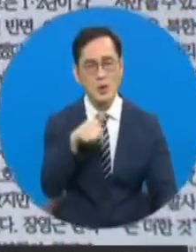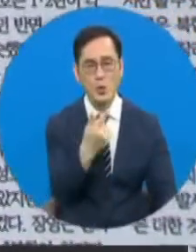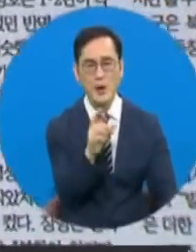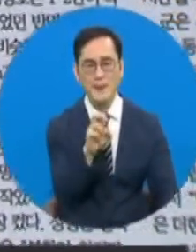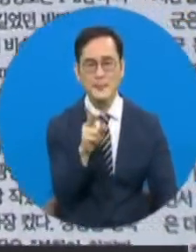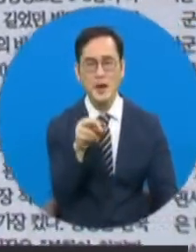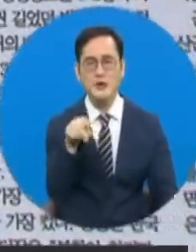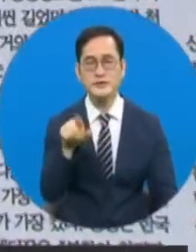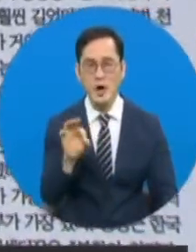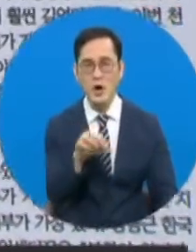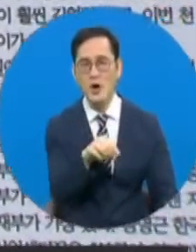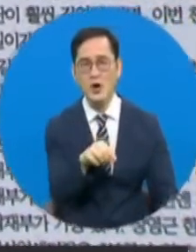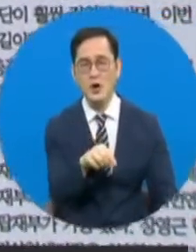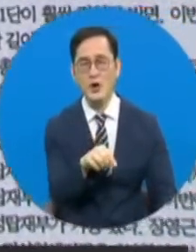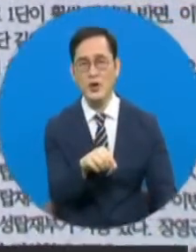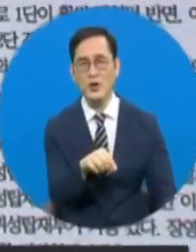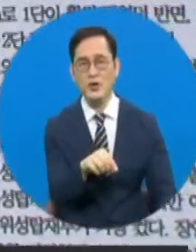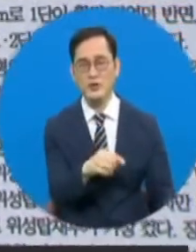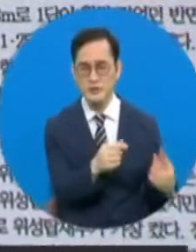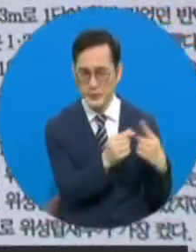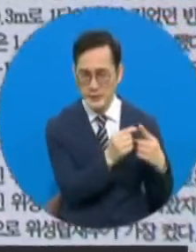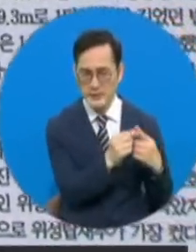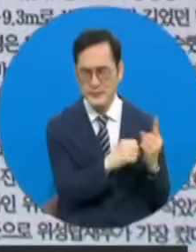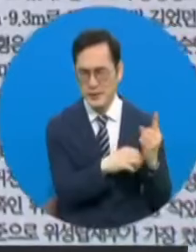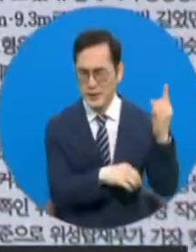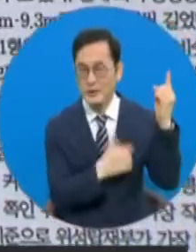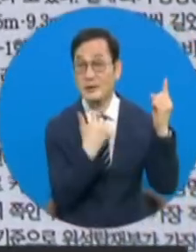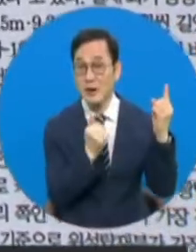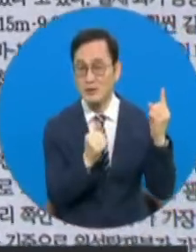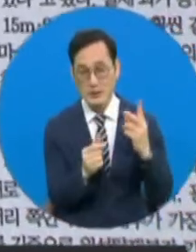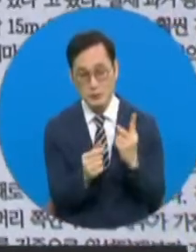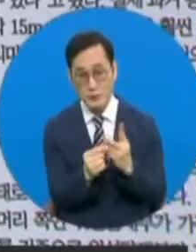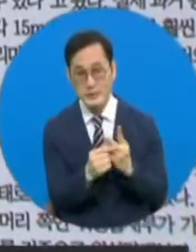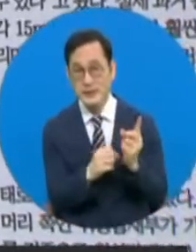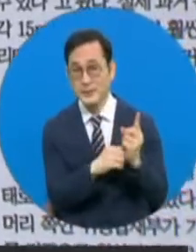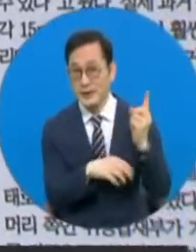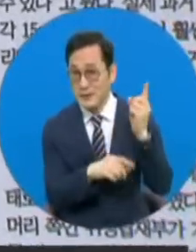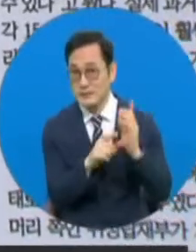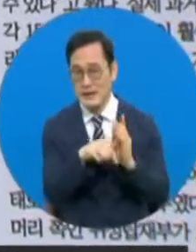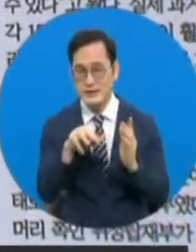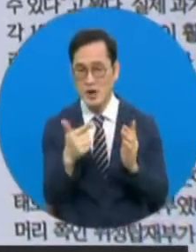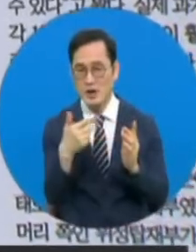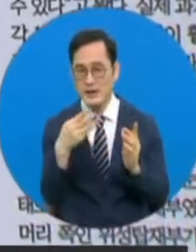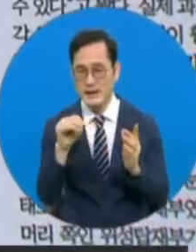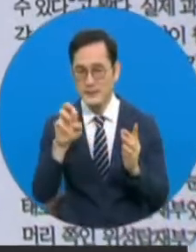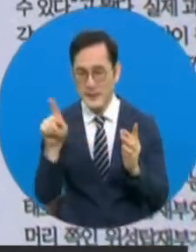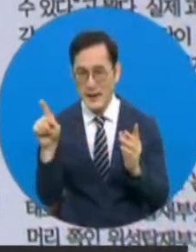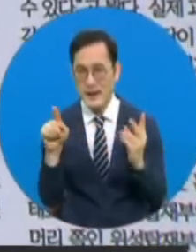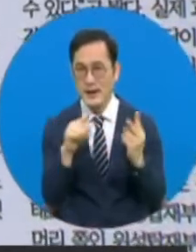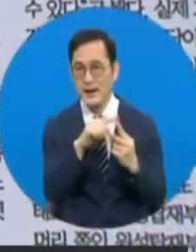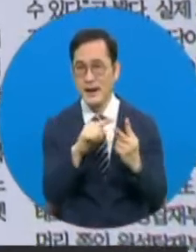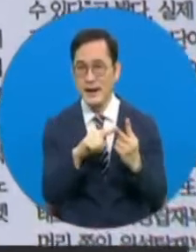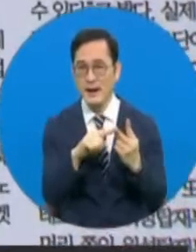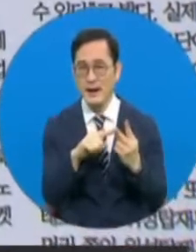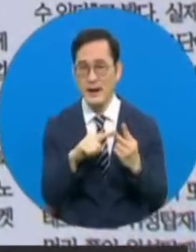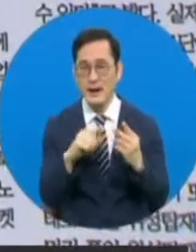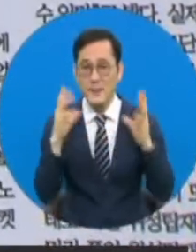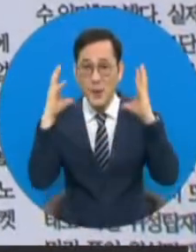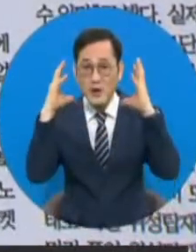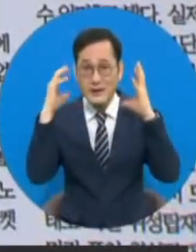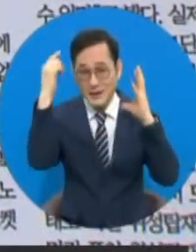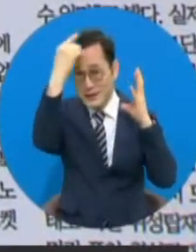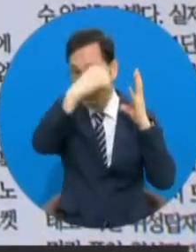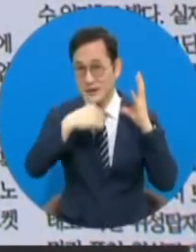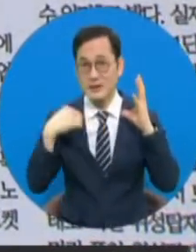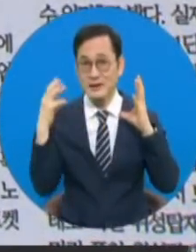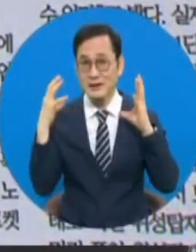예전에 썼던 광명성호와 지금 이번에 분석되고 있는 천리마 일영의이 머리 부분이 확실히